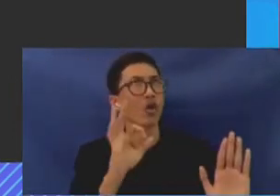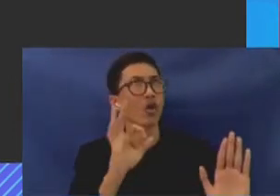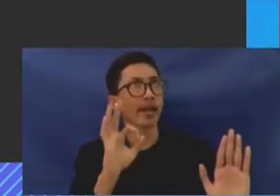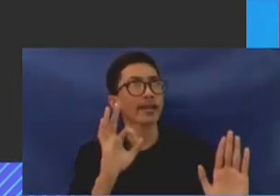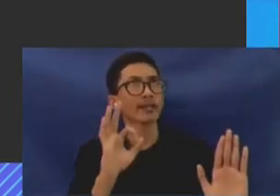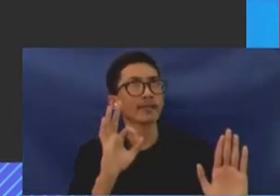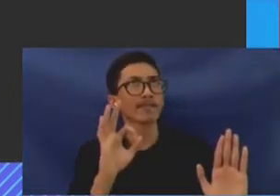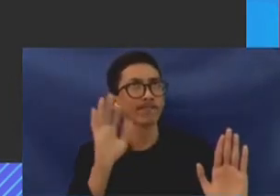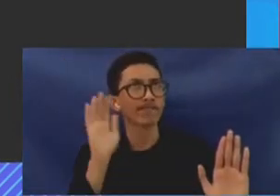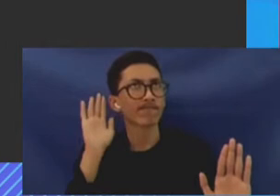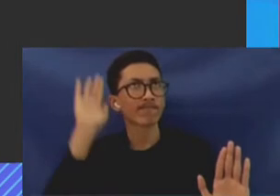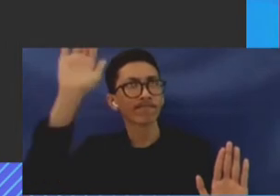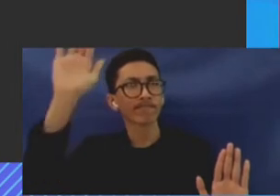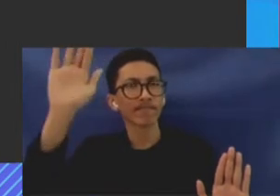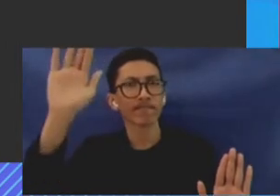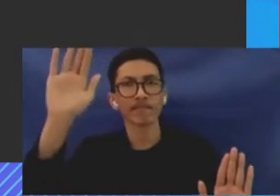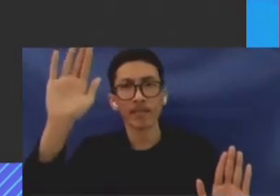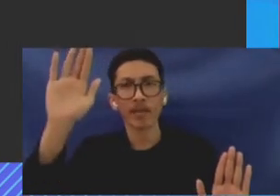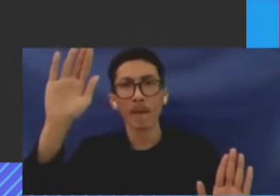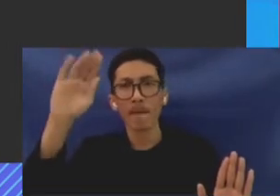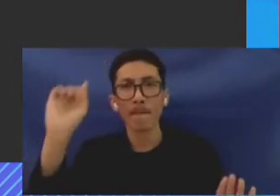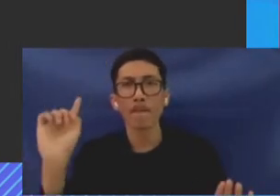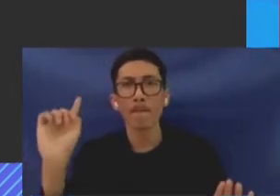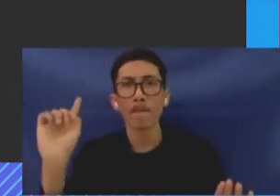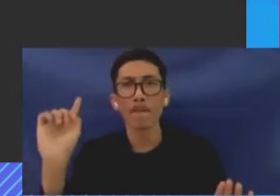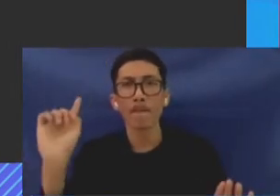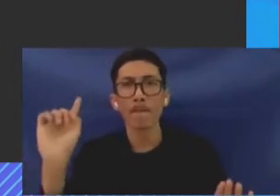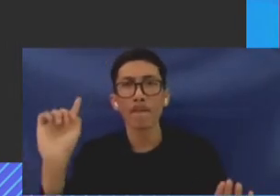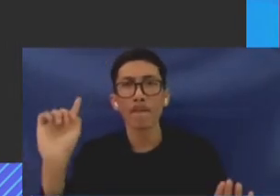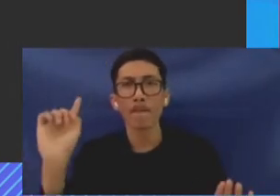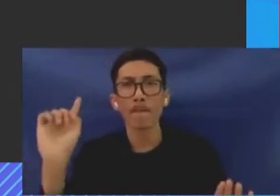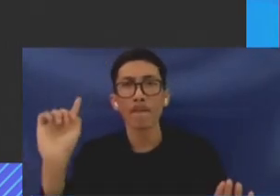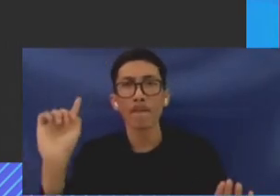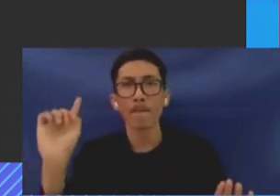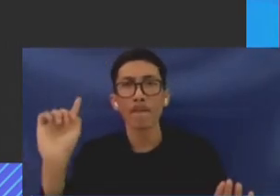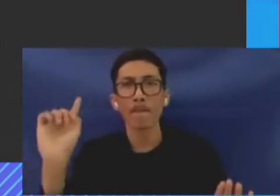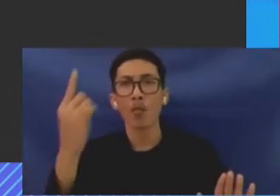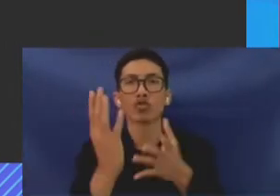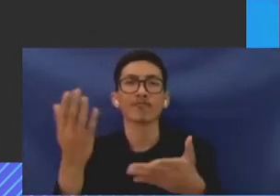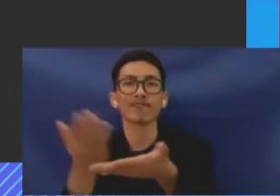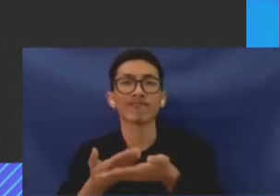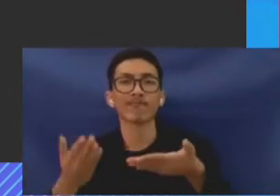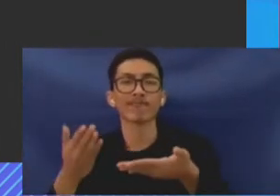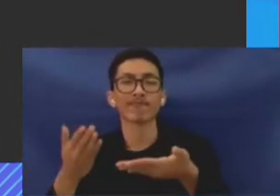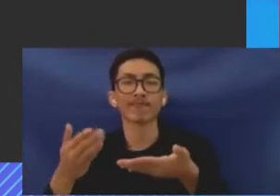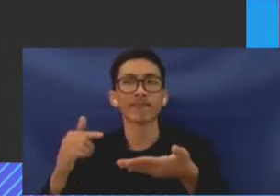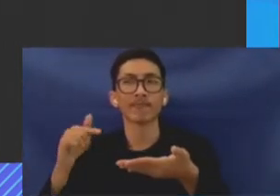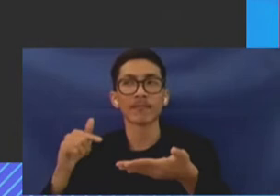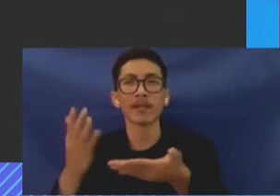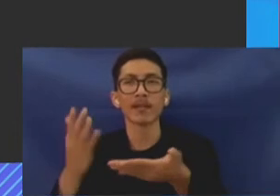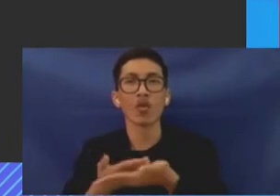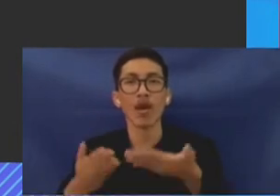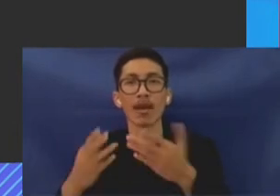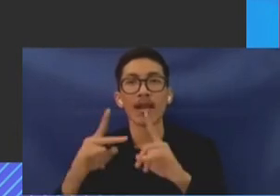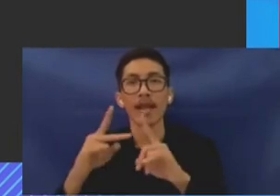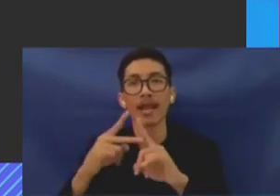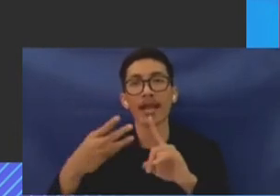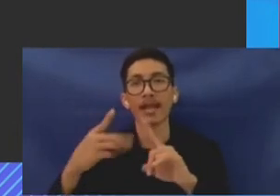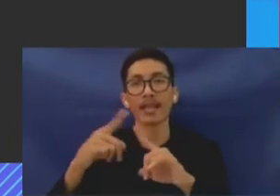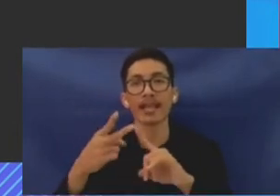memulai terjun di lingkungan yang heterogen pada saat dia di SMP. Dalam artian